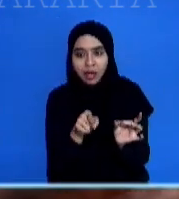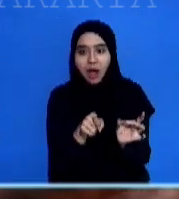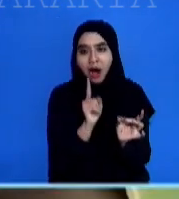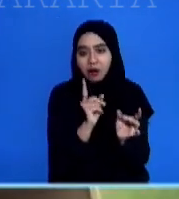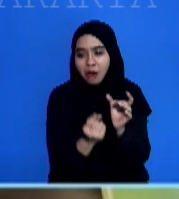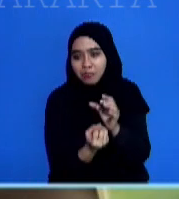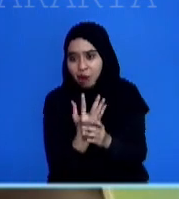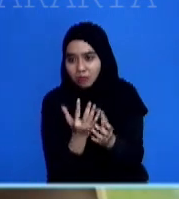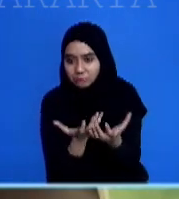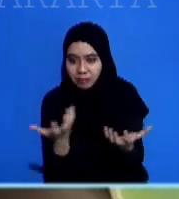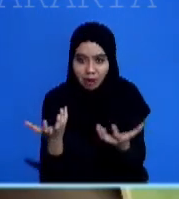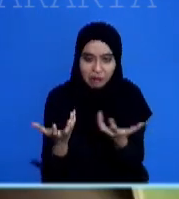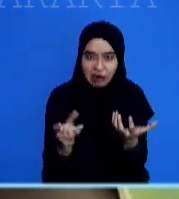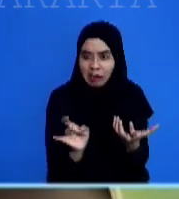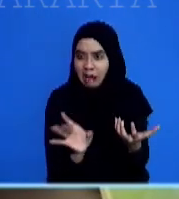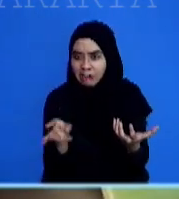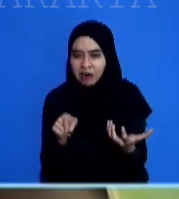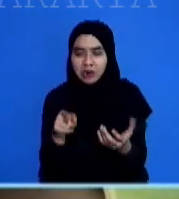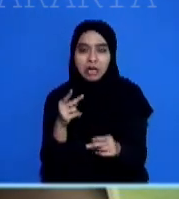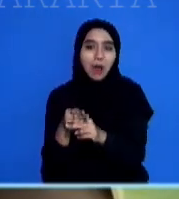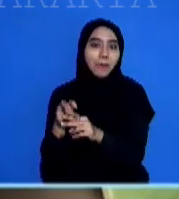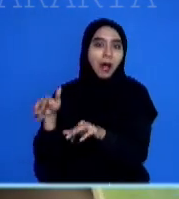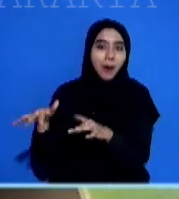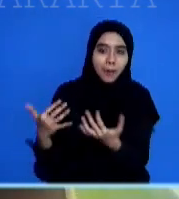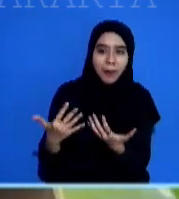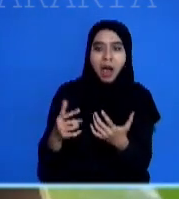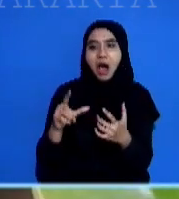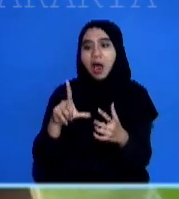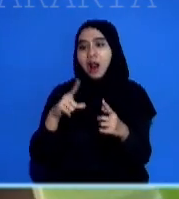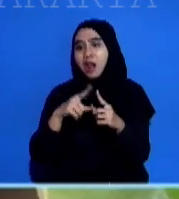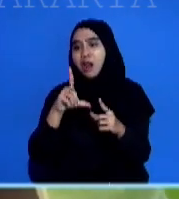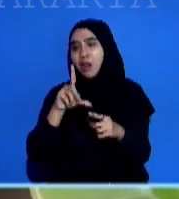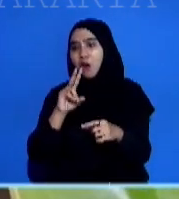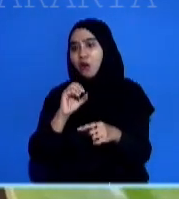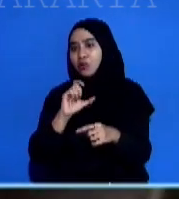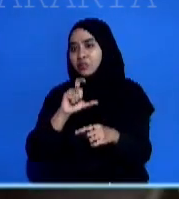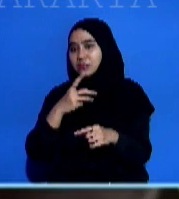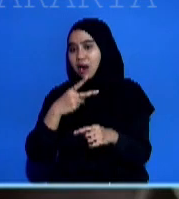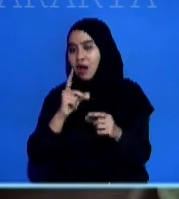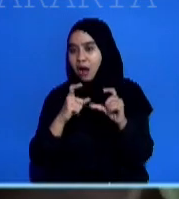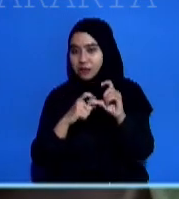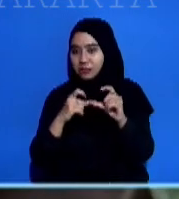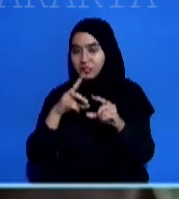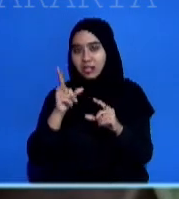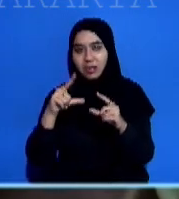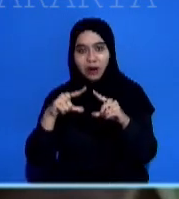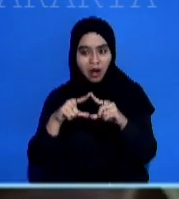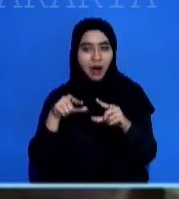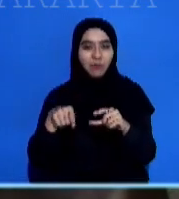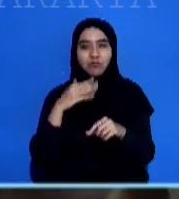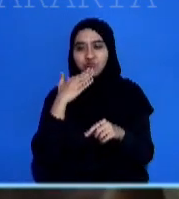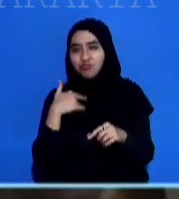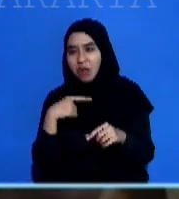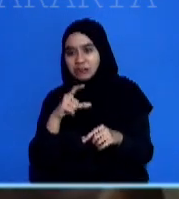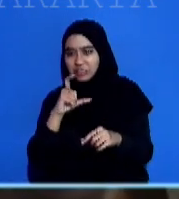Sanes taneman ingkang gadah Nami ilmiah alokasia suprea meniko pancen gadah ciri mirunggan ingkang Elok